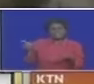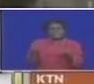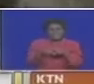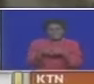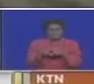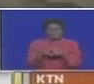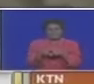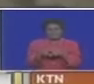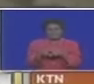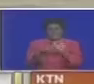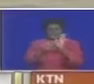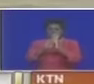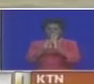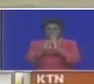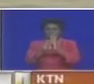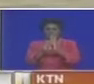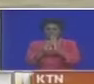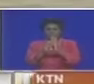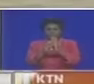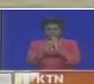koo. Kwa mfano,